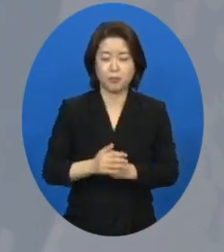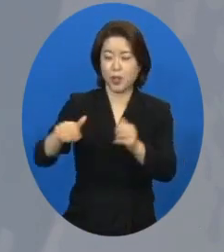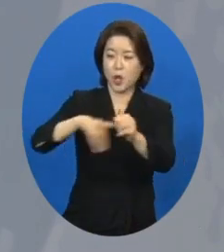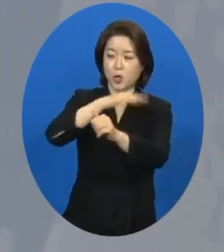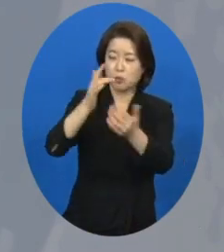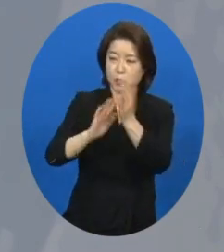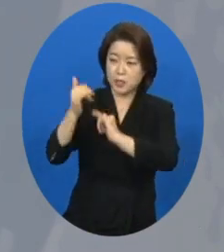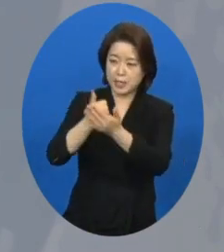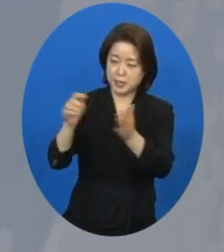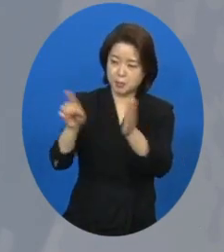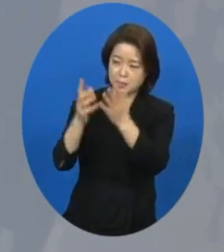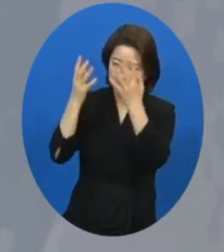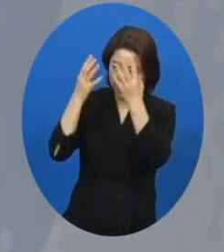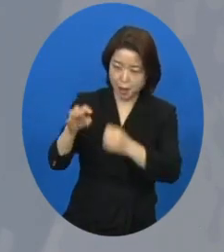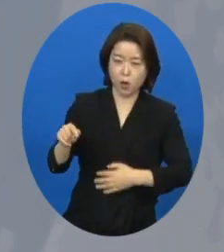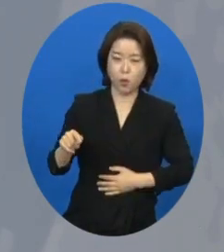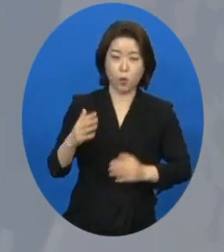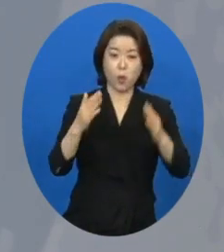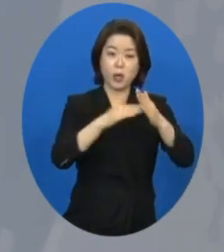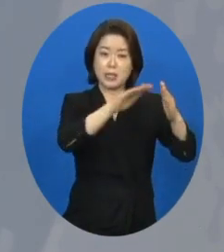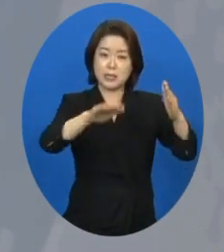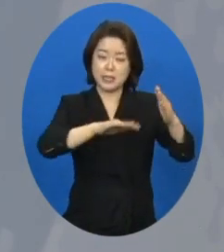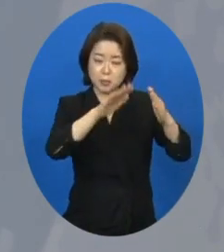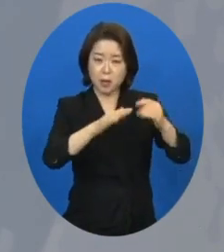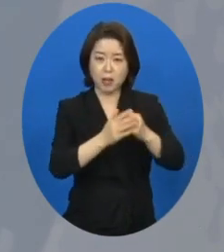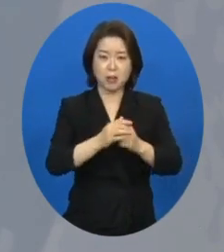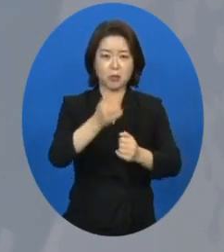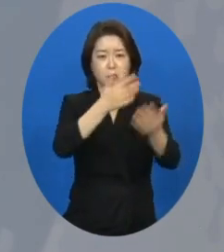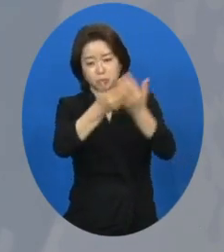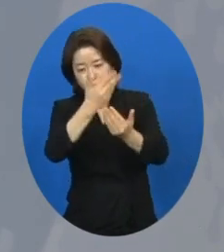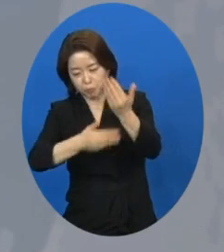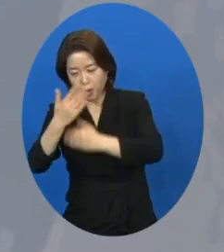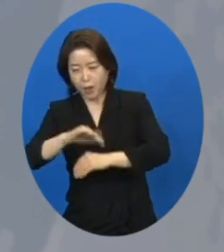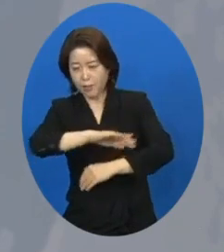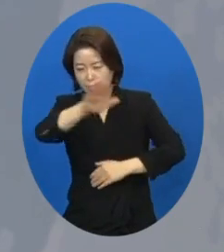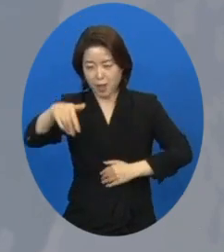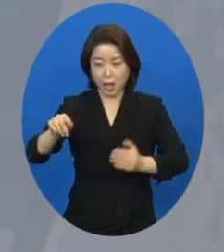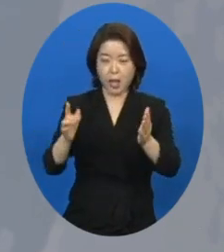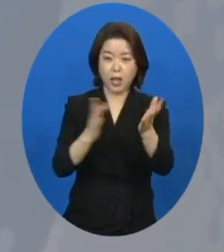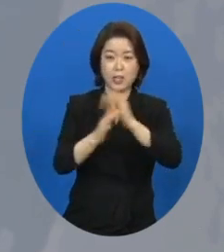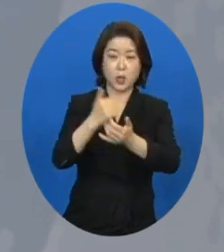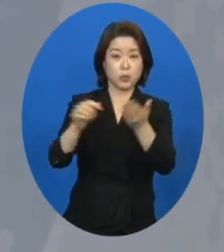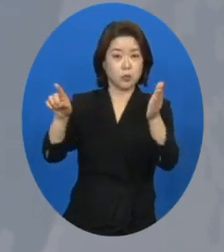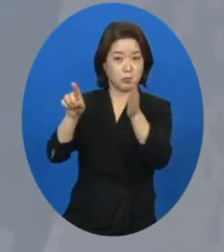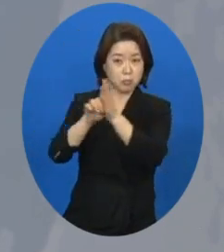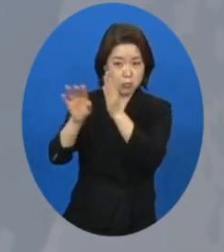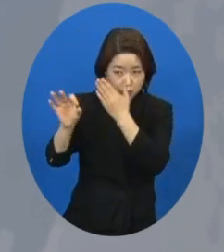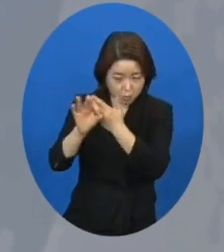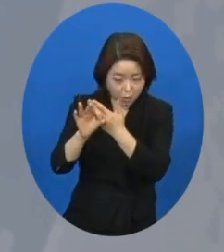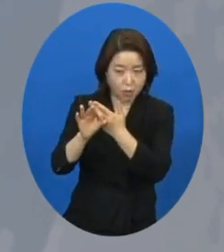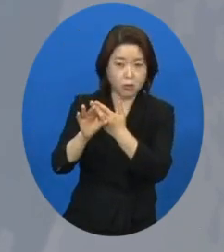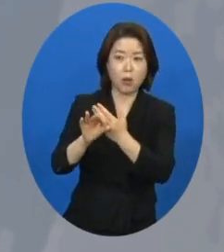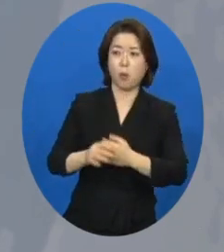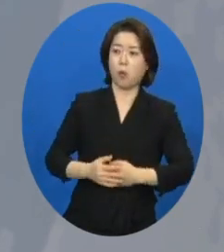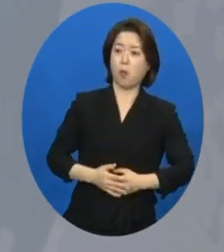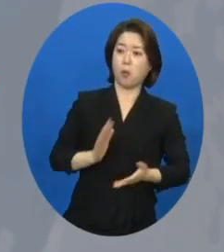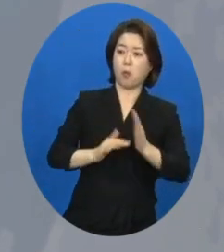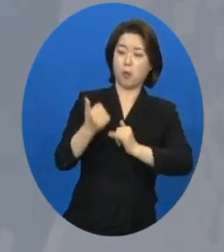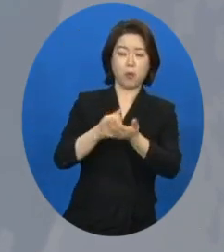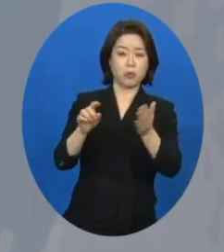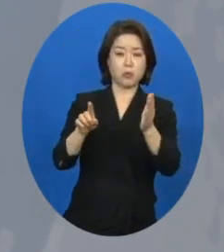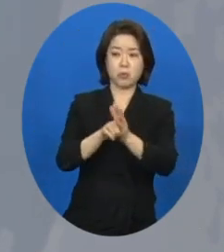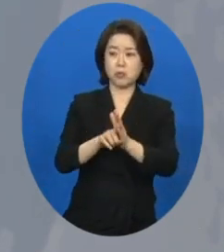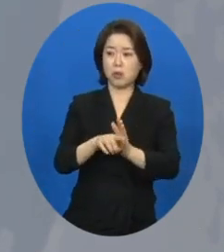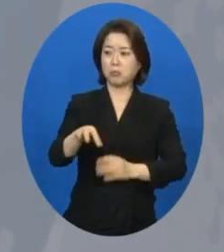사람들이 많고 집안에도 다 뭐 몇 대에 걸쳐서 예수를 믿으면 예수 믿는 것이 그죠?